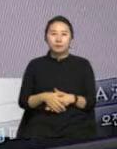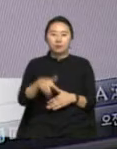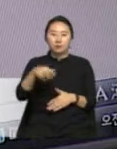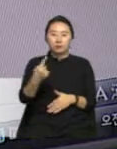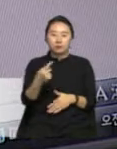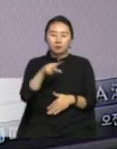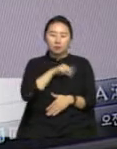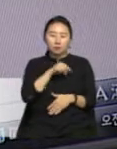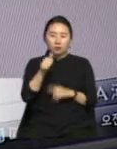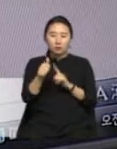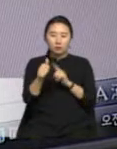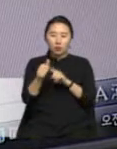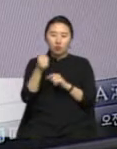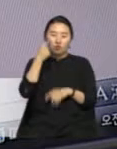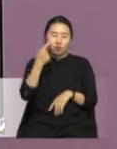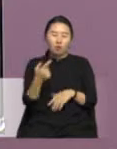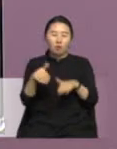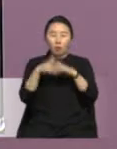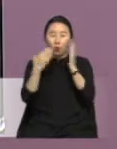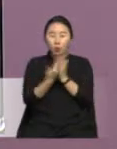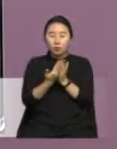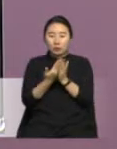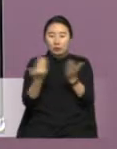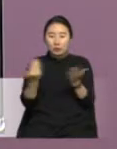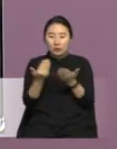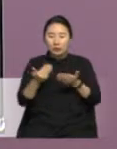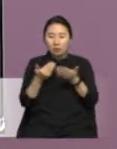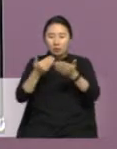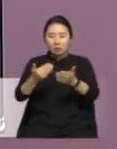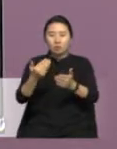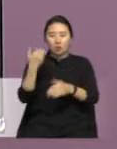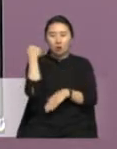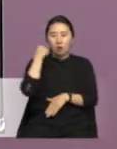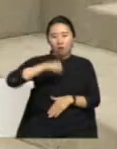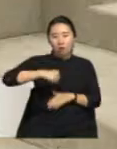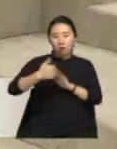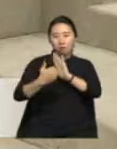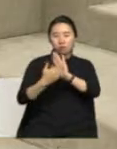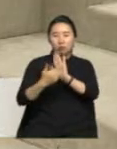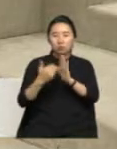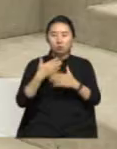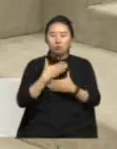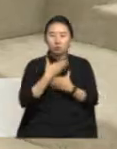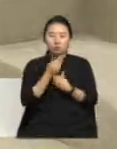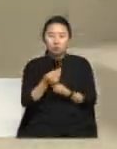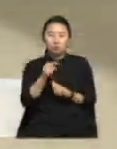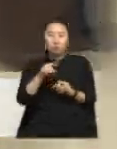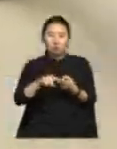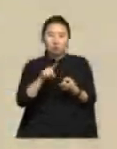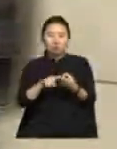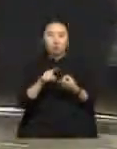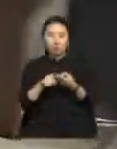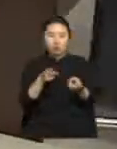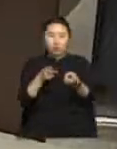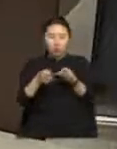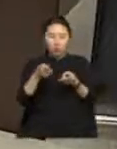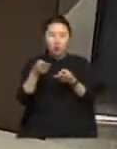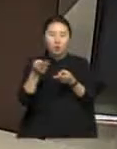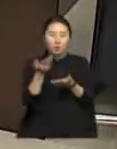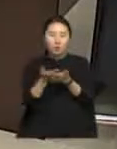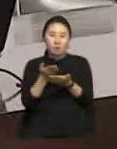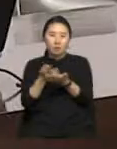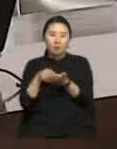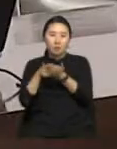조 의장은 구청장의 6개월째 모든 회기 일정을 거부하고 있다 며 현재 행정안전부에 집행부를 견제할 수 있는 조치를 취해 달라고